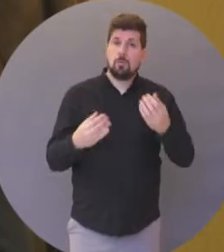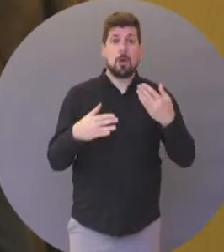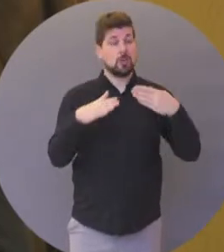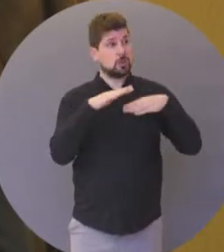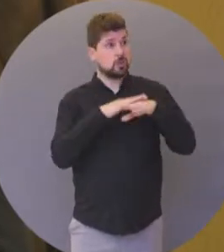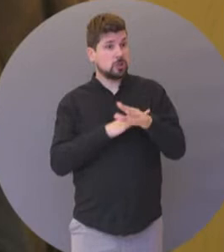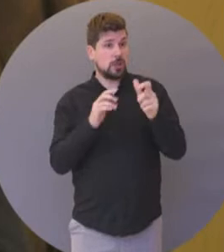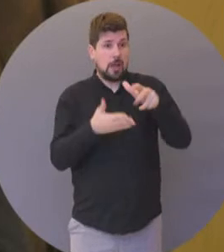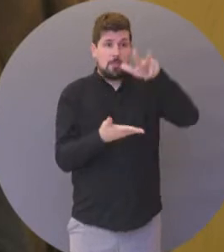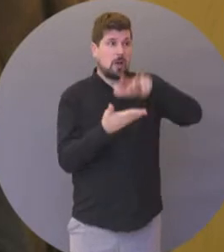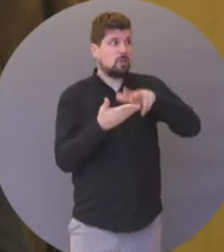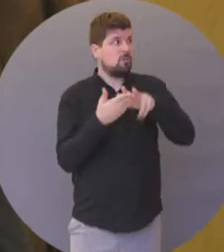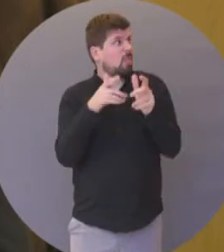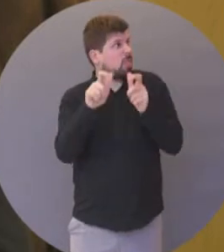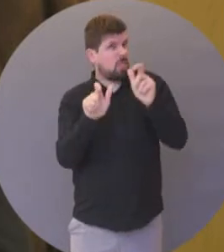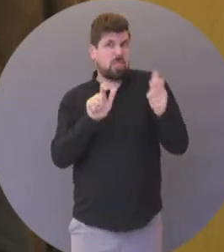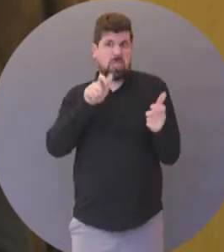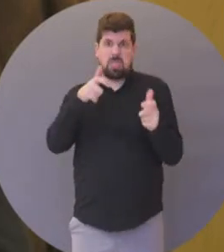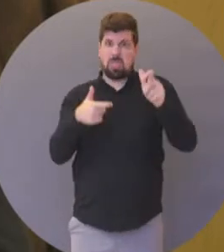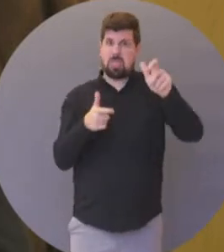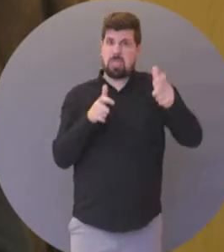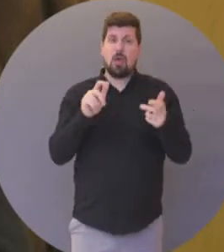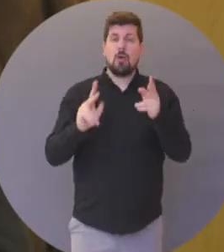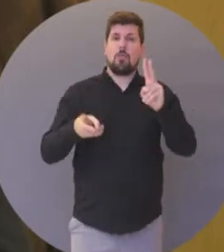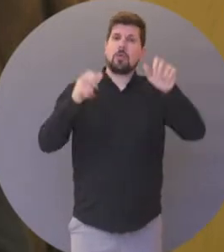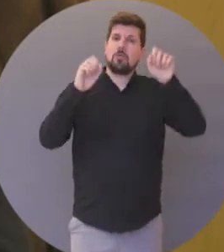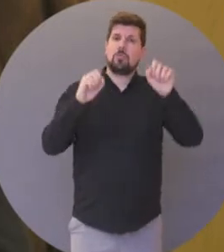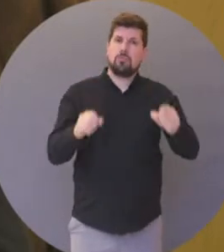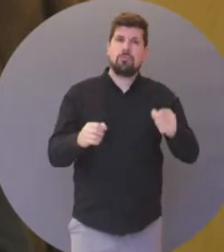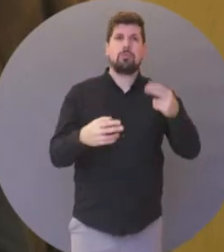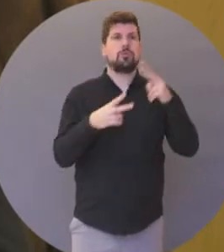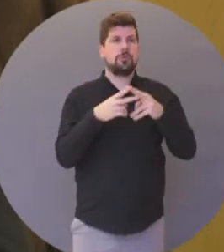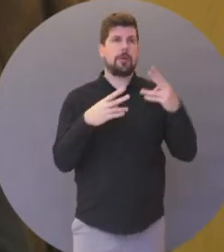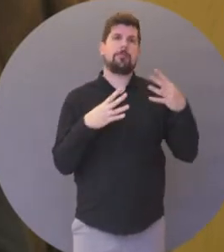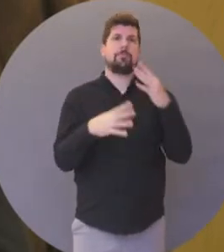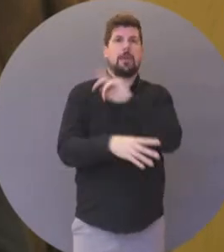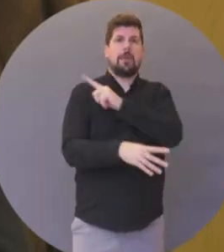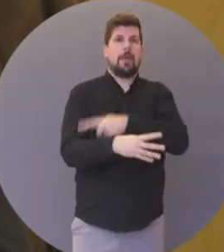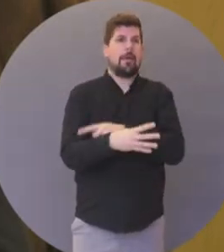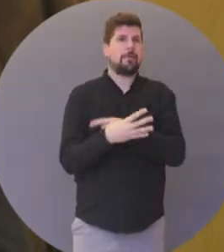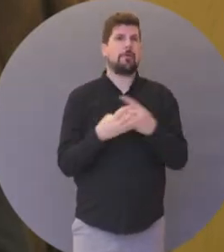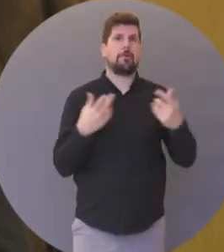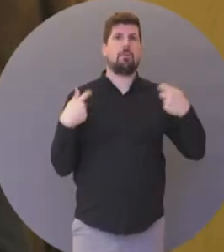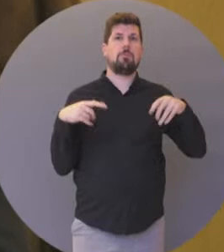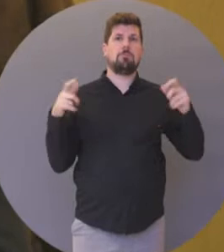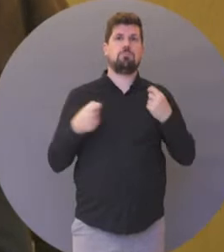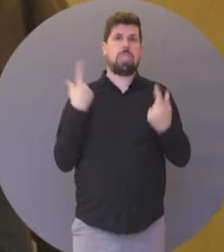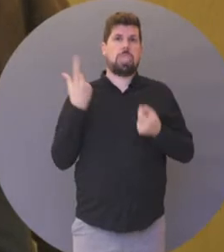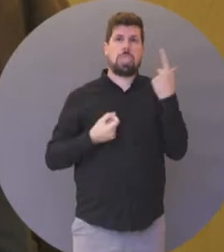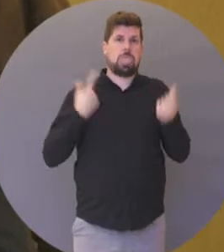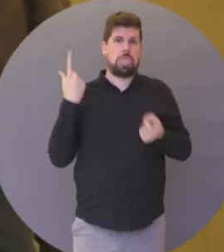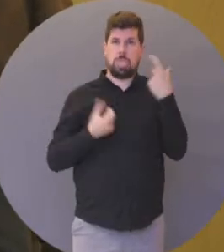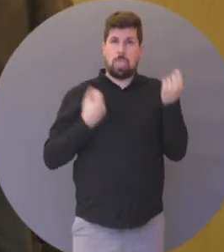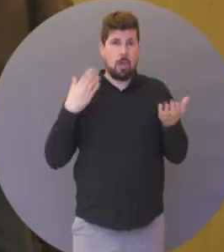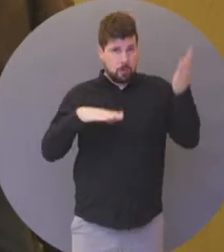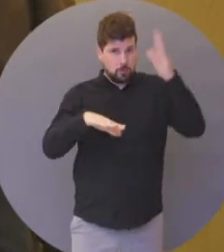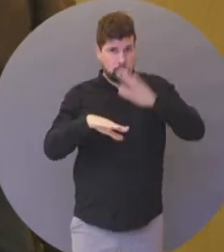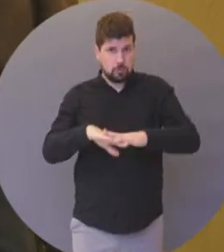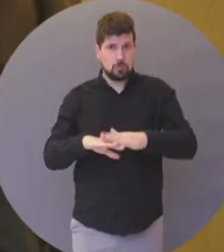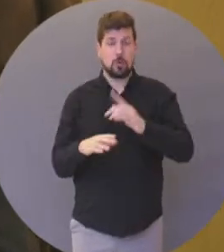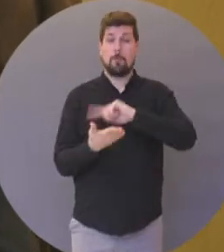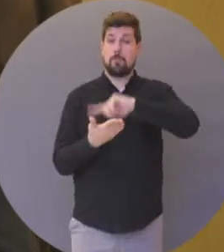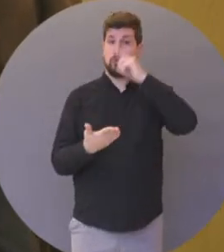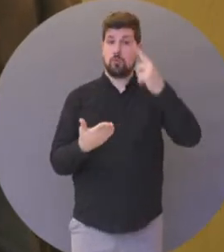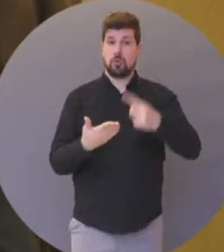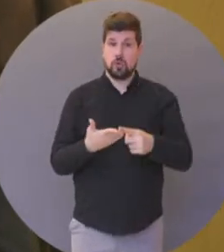dégradés que l'on peut qualifier qu'on peut qualifie assez fréquemment de passoire thermique consacre en réalité à l'énergie un budget deux fois et demi